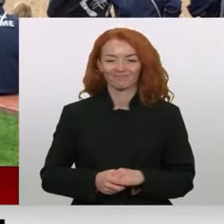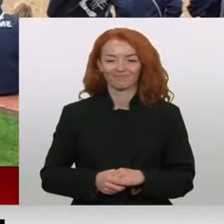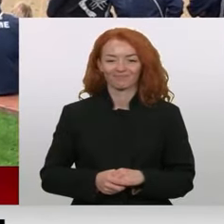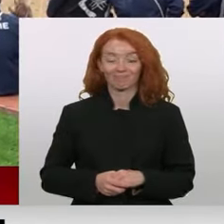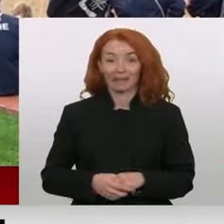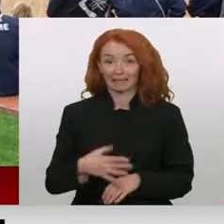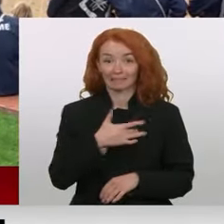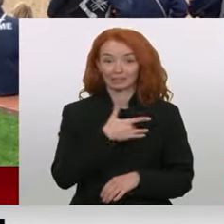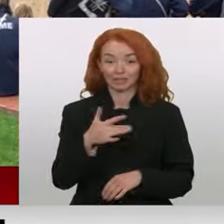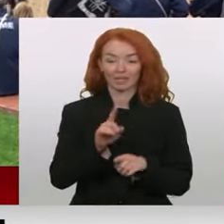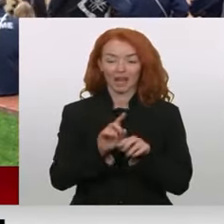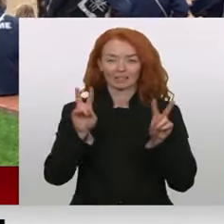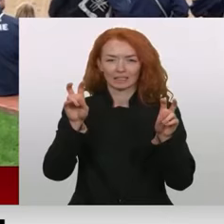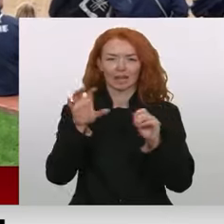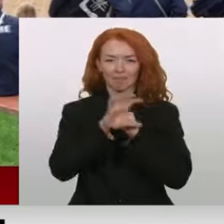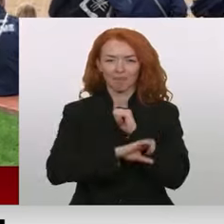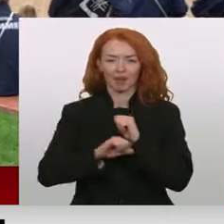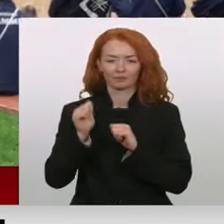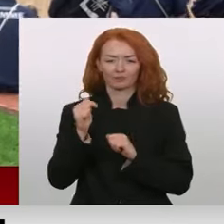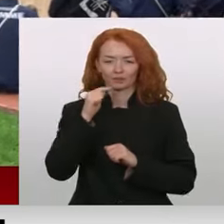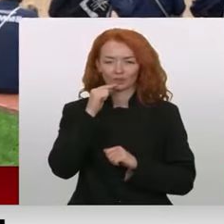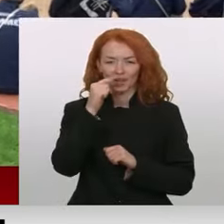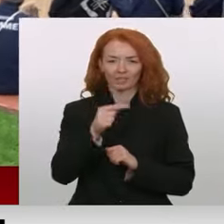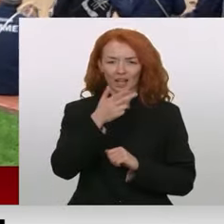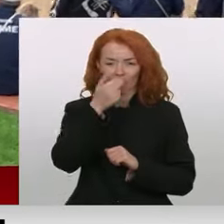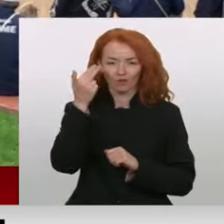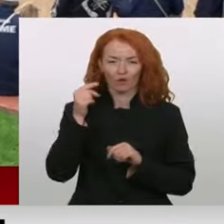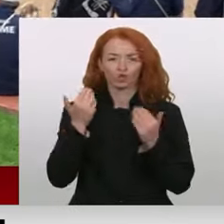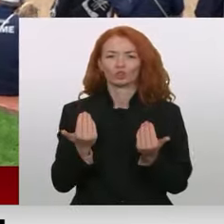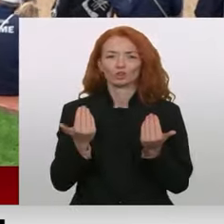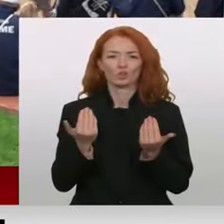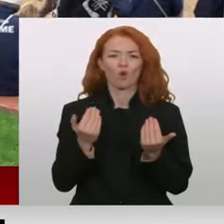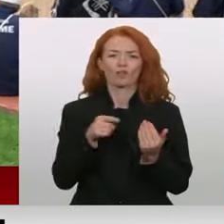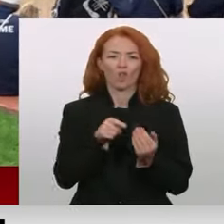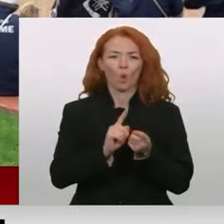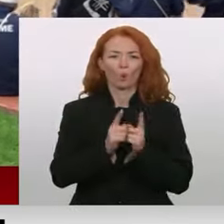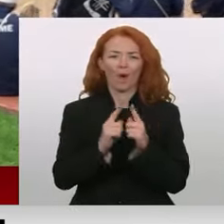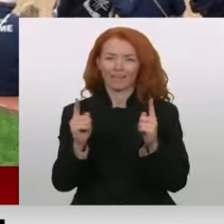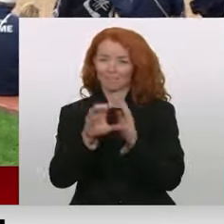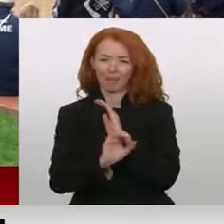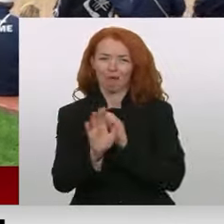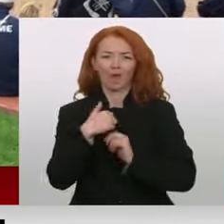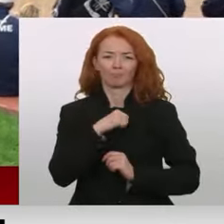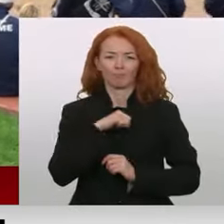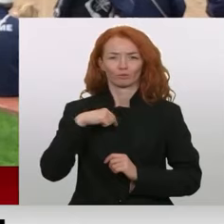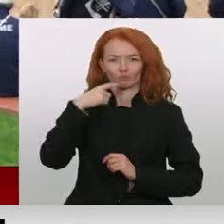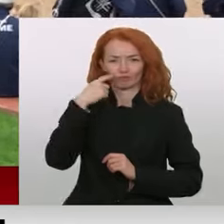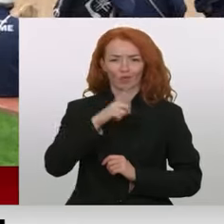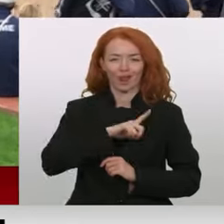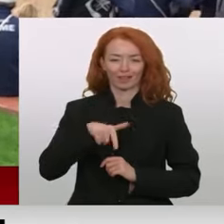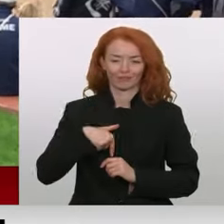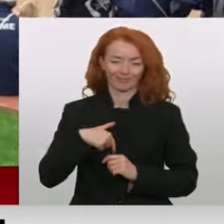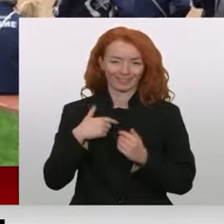Man liekas, tur arī citāta beigās. Viņš sacītā, viņš arī lietuviski pateica, ka šo nevajag tulkot. tāpēc nu, centāmies tā arī